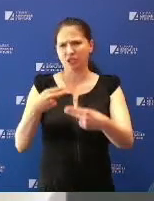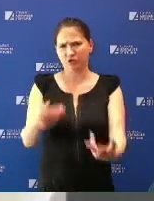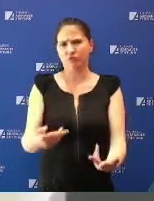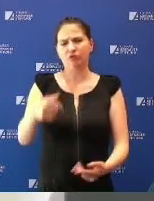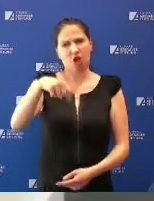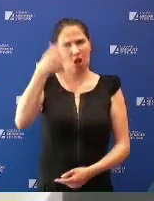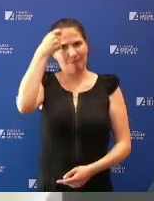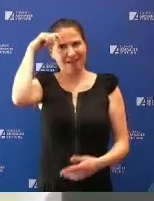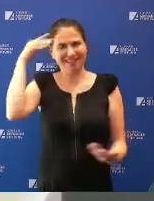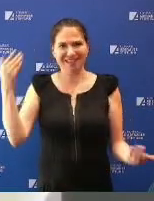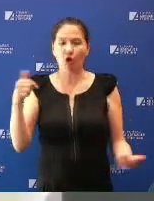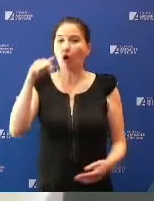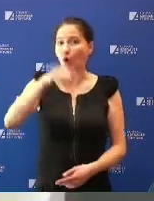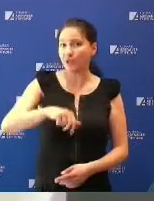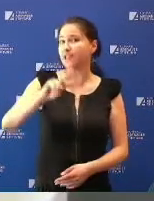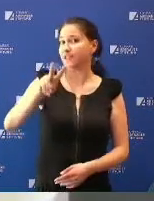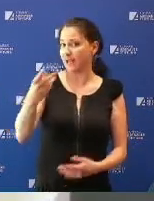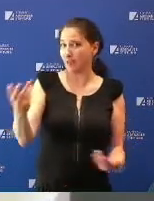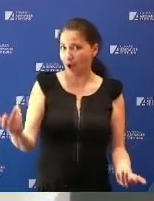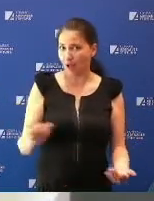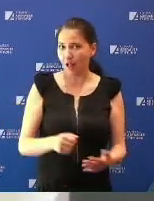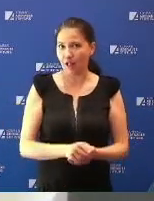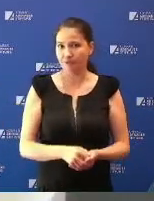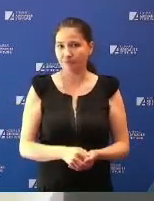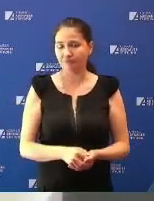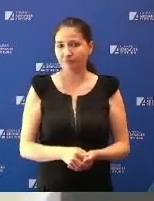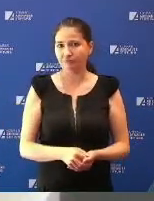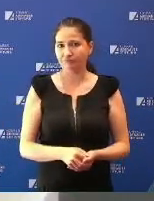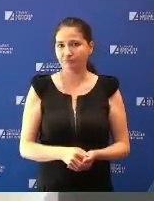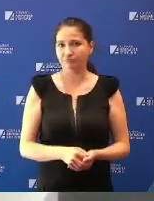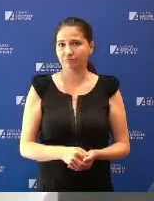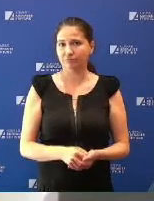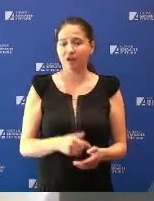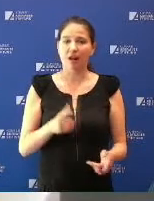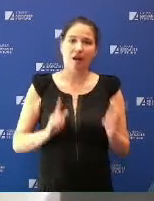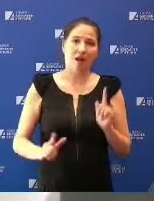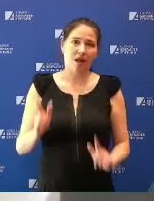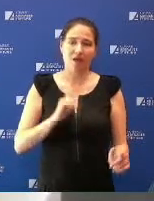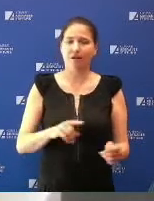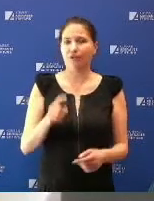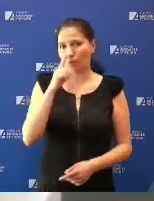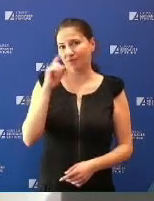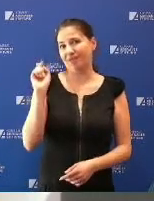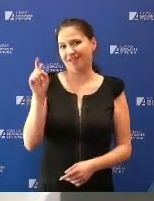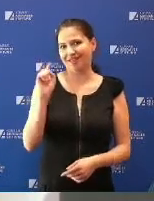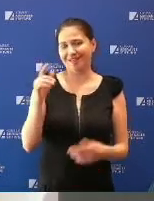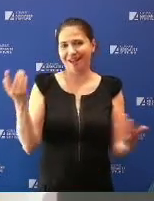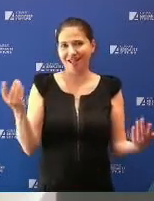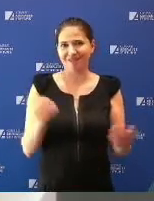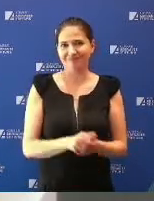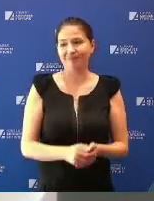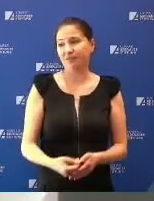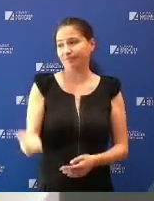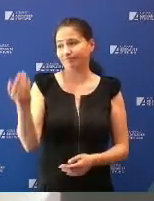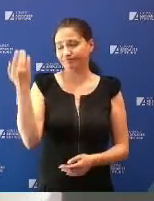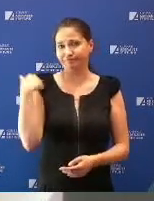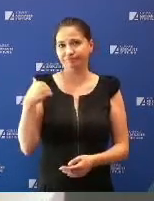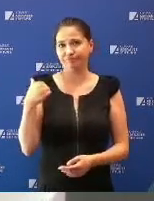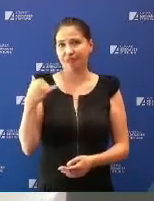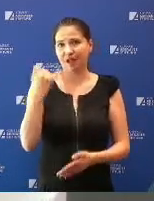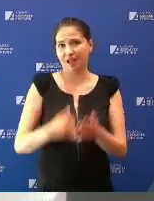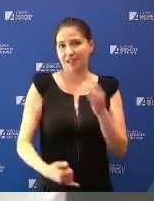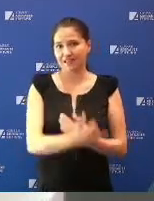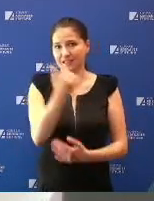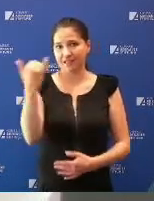Kalender. Heute zum zweiten Mal zwangsläufig digital. Beim letzten Mal im vergangenen